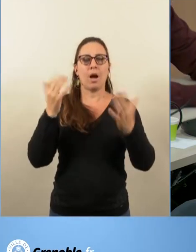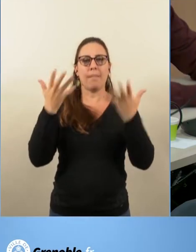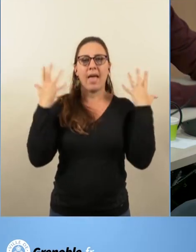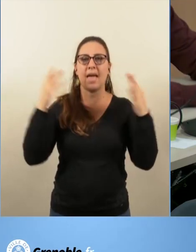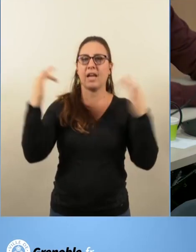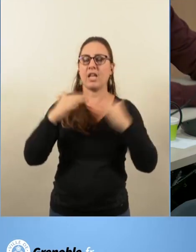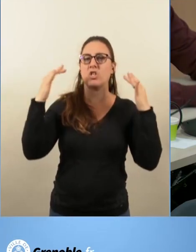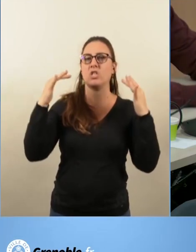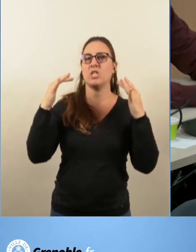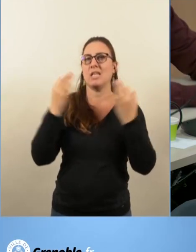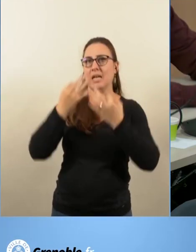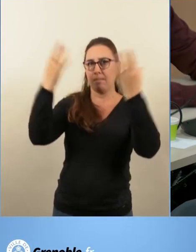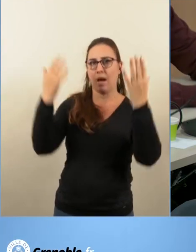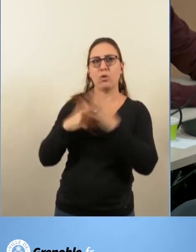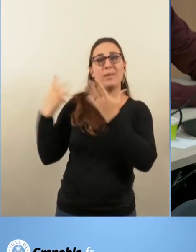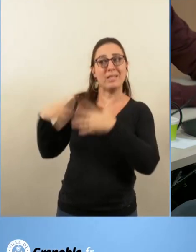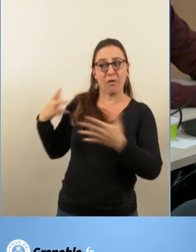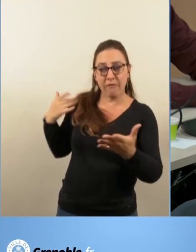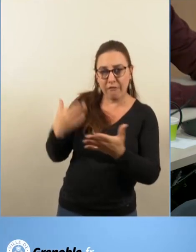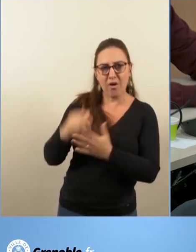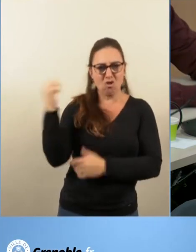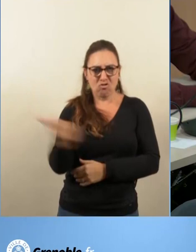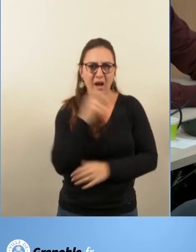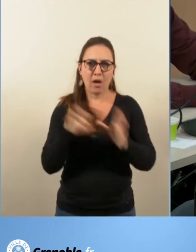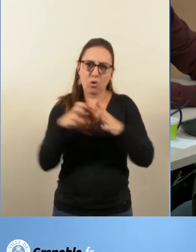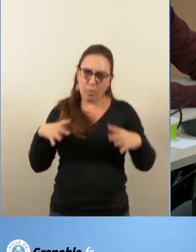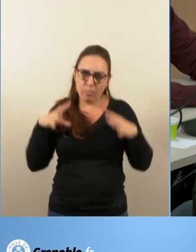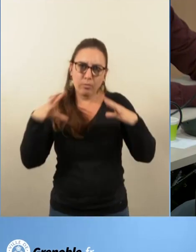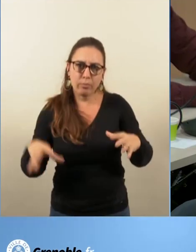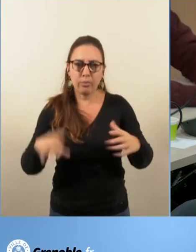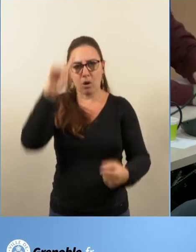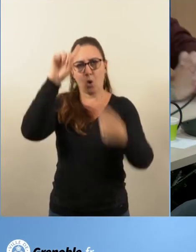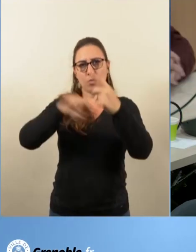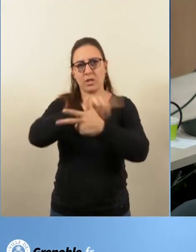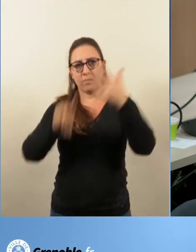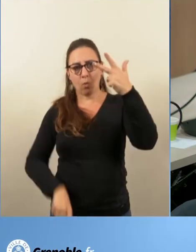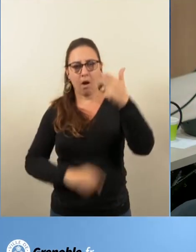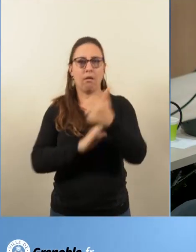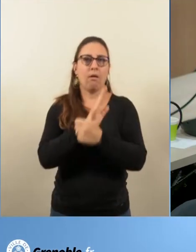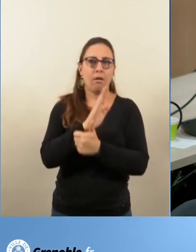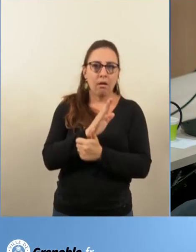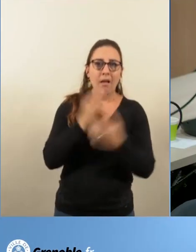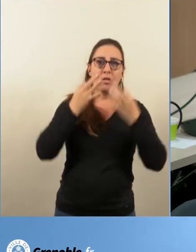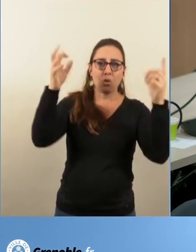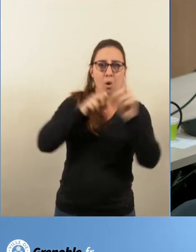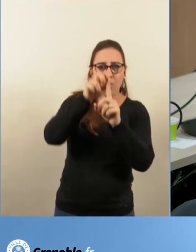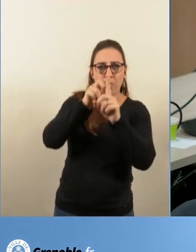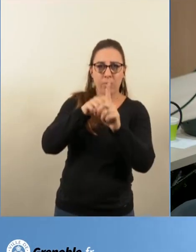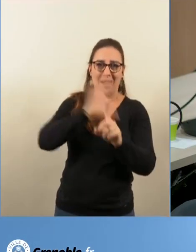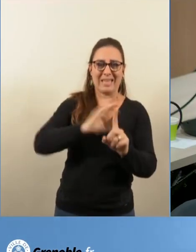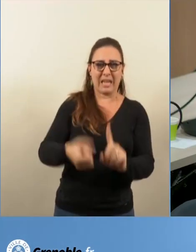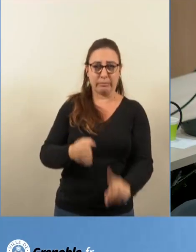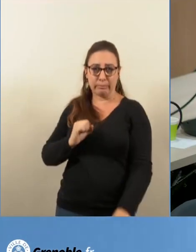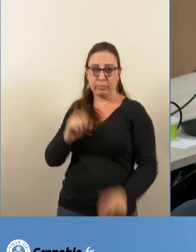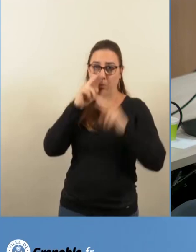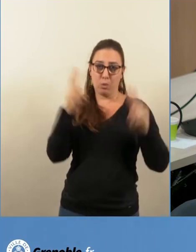Grenoble tout est tous acteurs de la transition avec trois finalités accélérer la lutte contre le dérèglement climatique et les pollutions